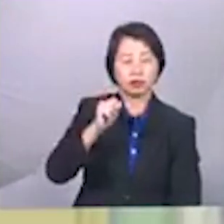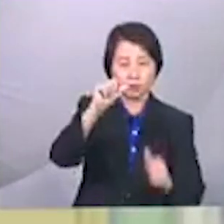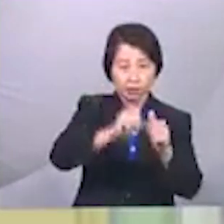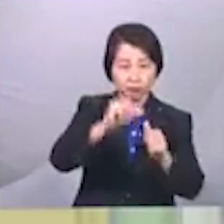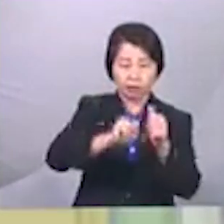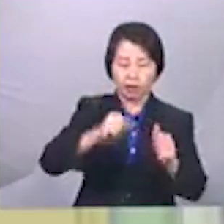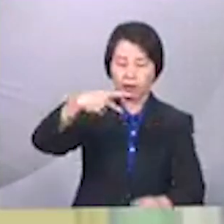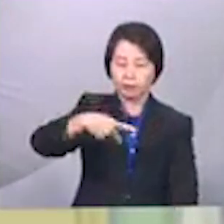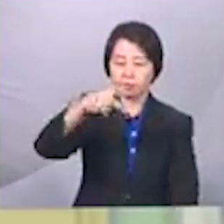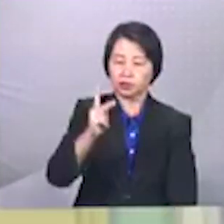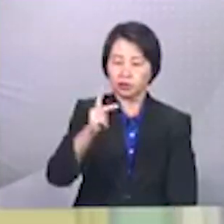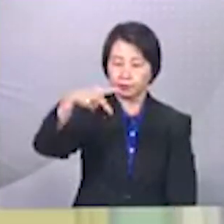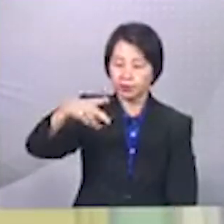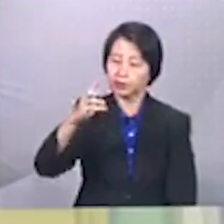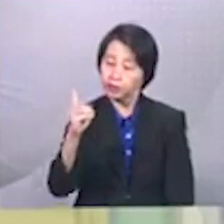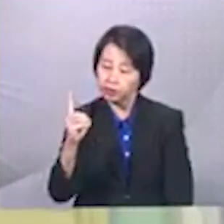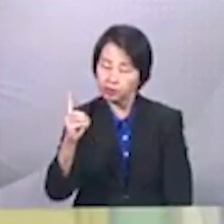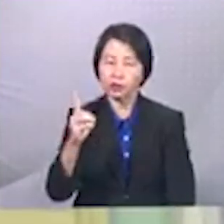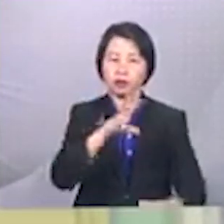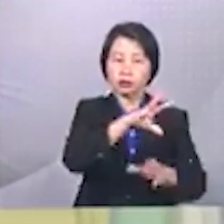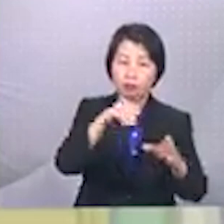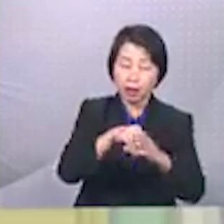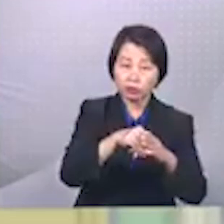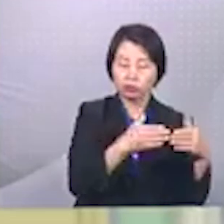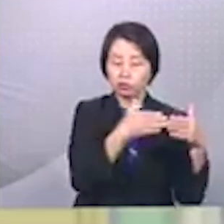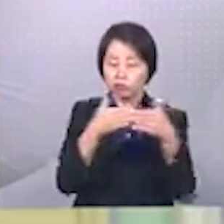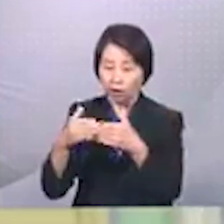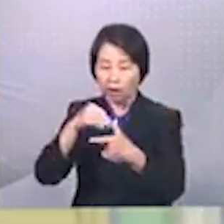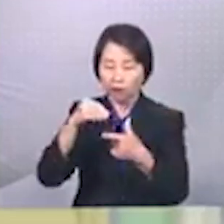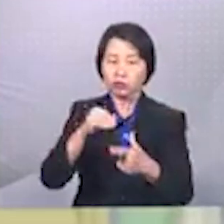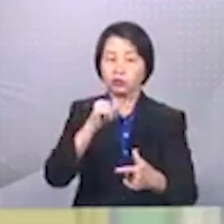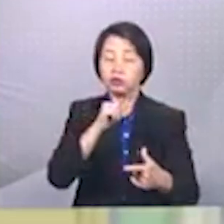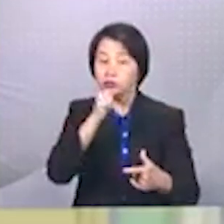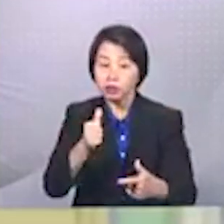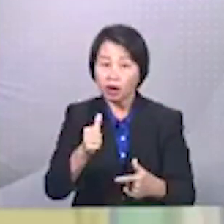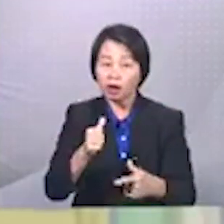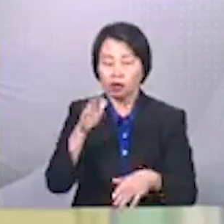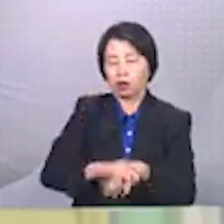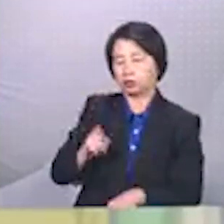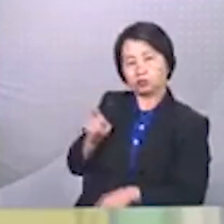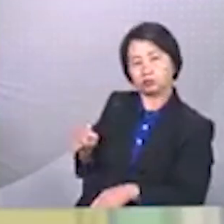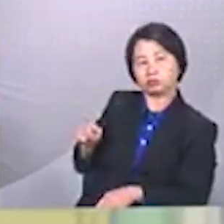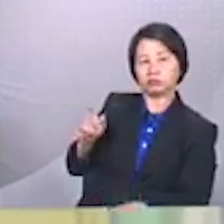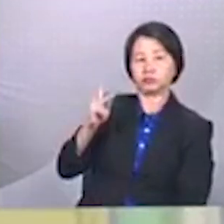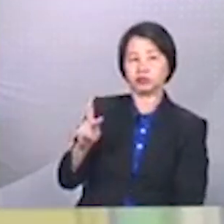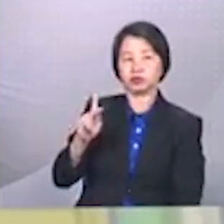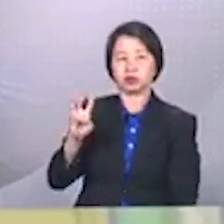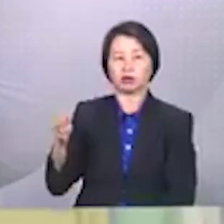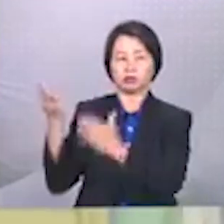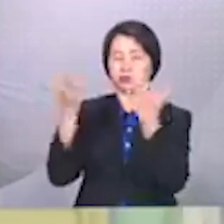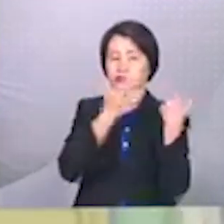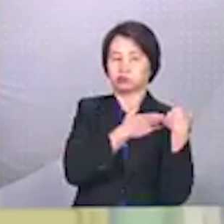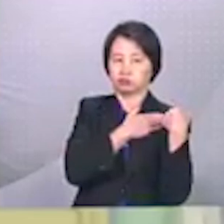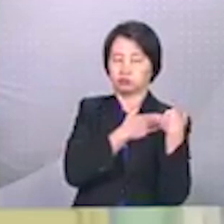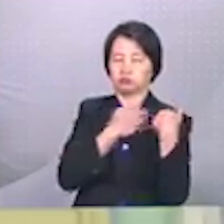PKPD termasuklah sambung atau tidak adalah di atas nasihat KKM, Kementerian Kesihatan.